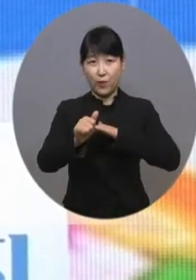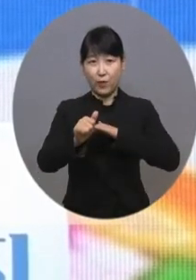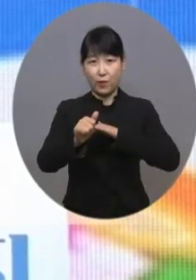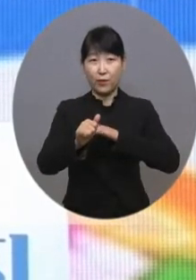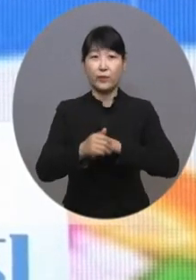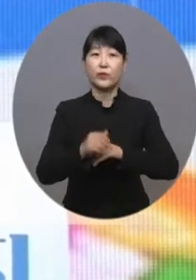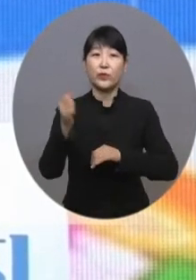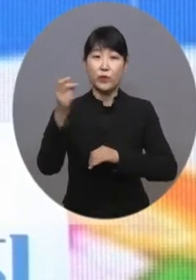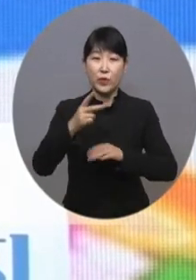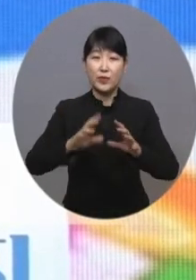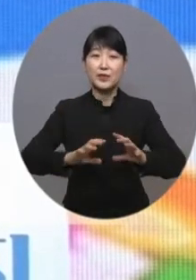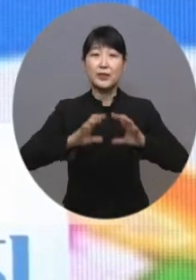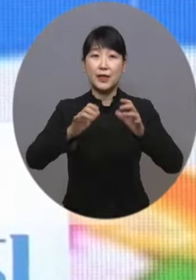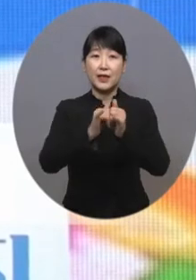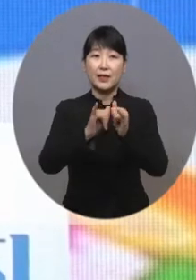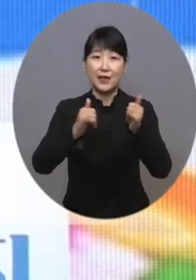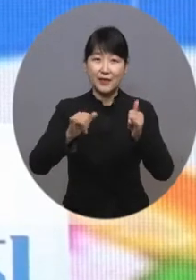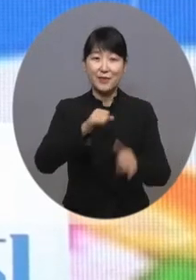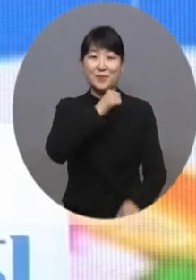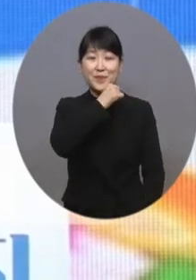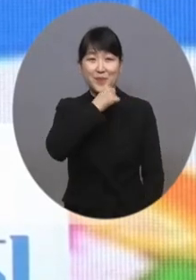자리매김하고 세계인의 입맛을